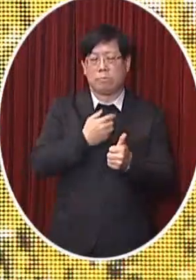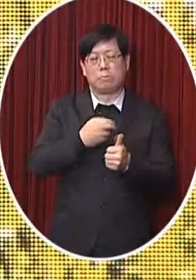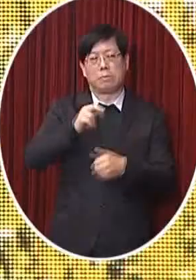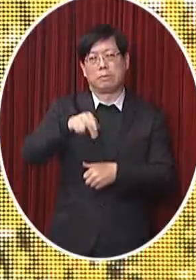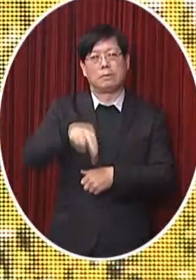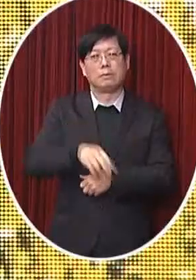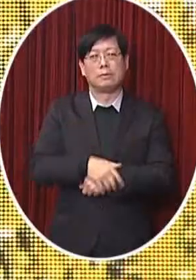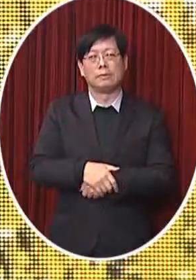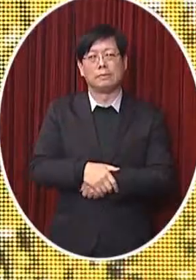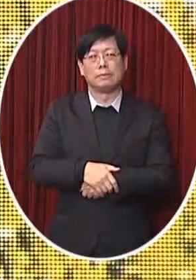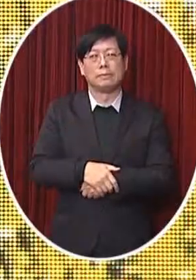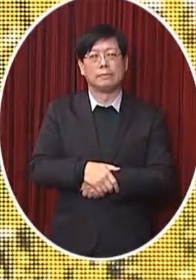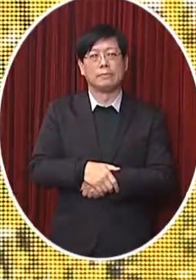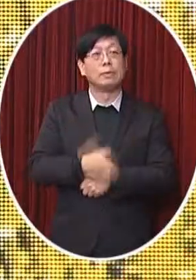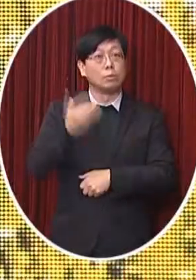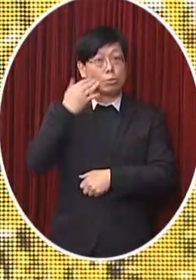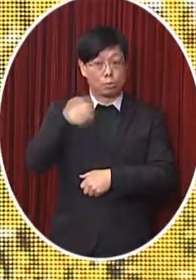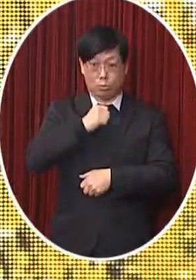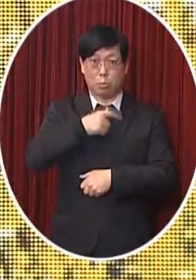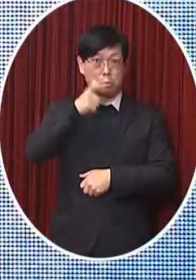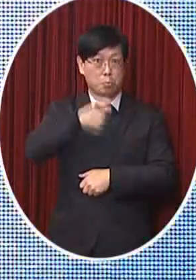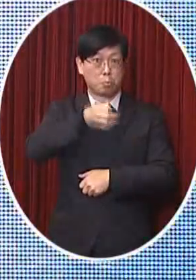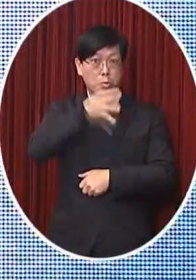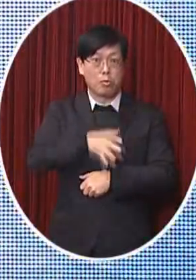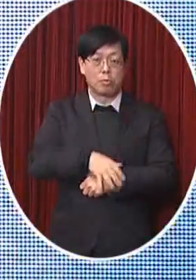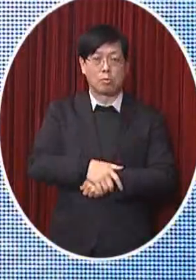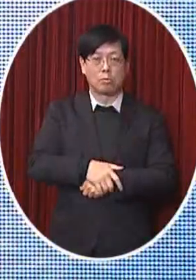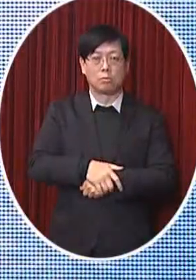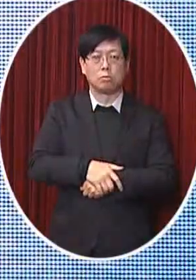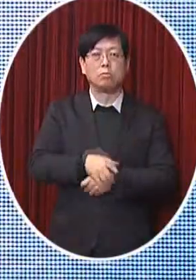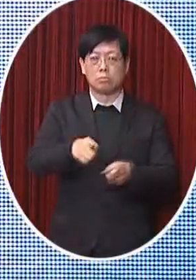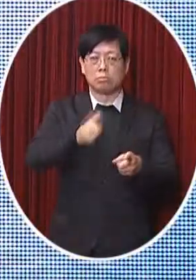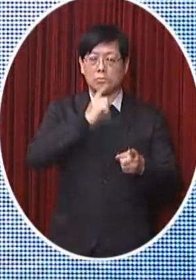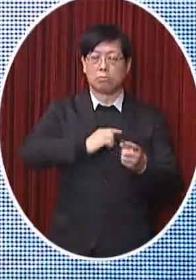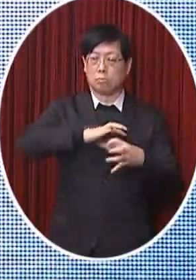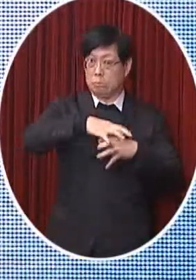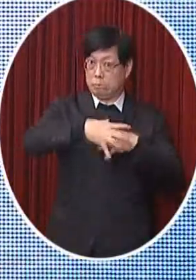力。只要台湾够强，就会